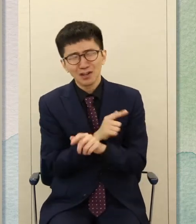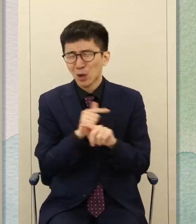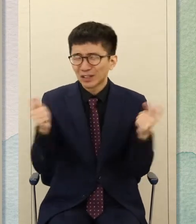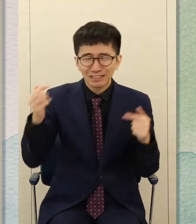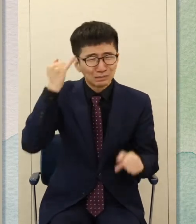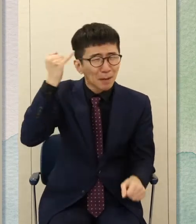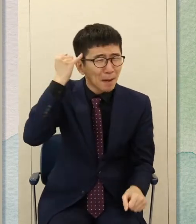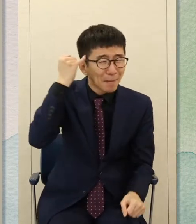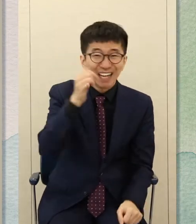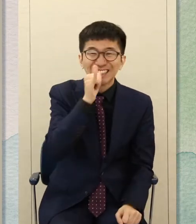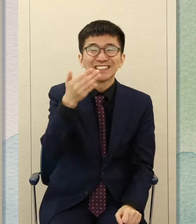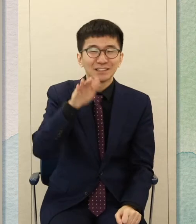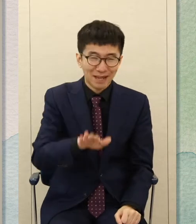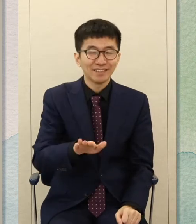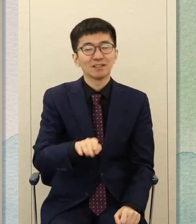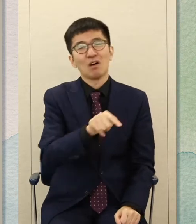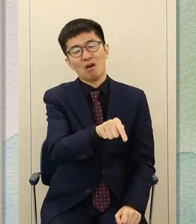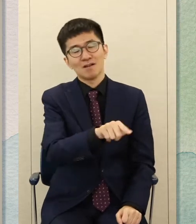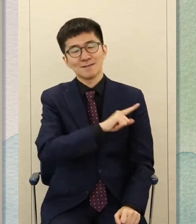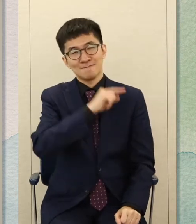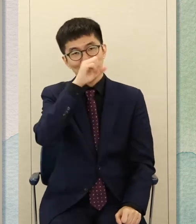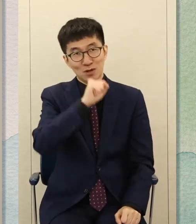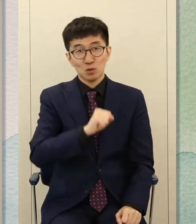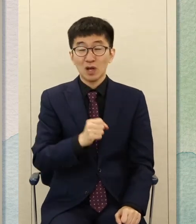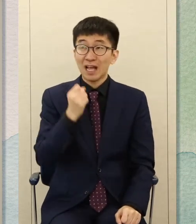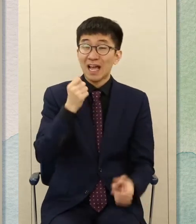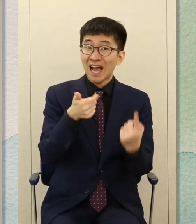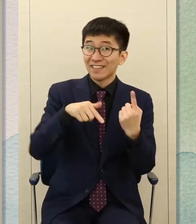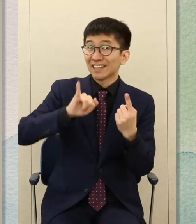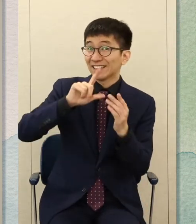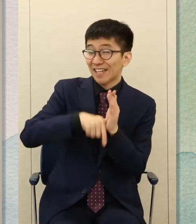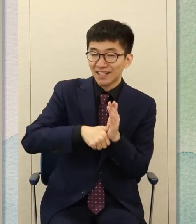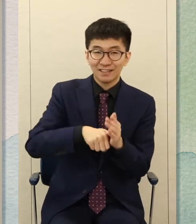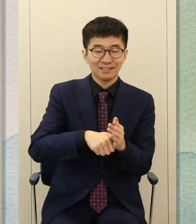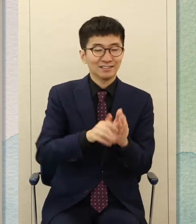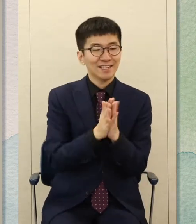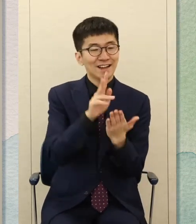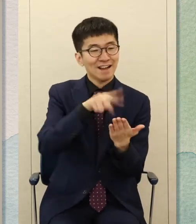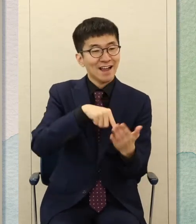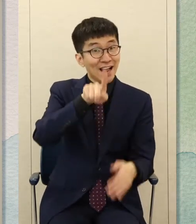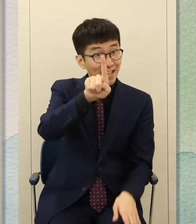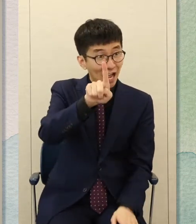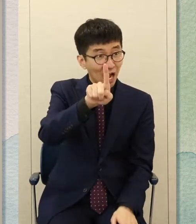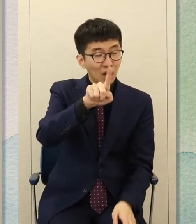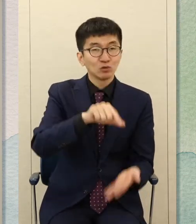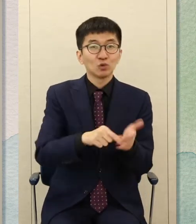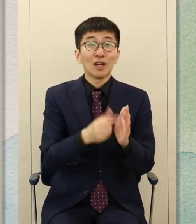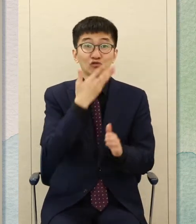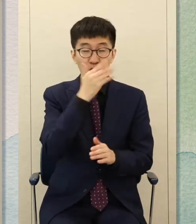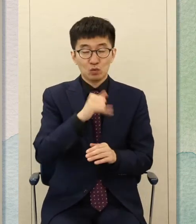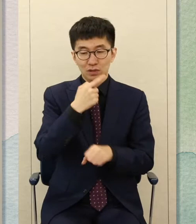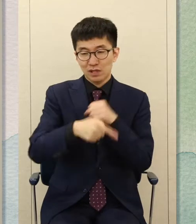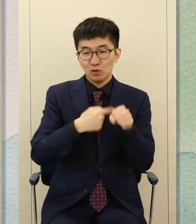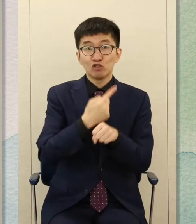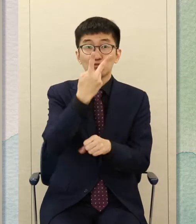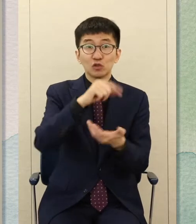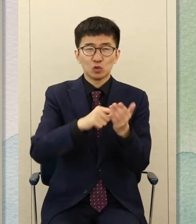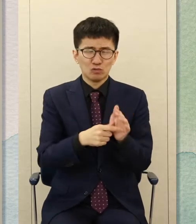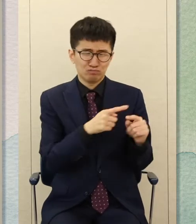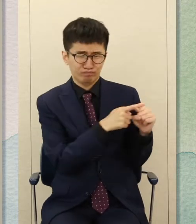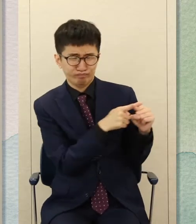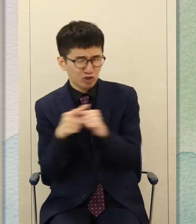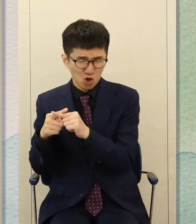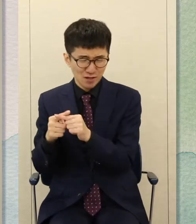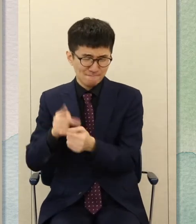되게 좋은 방법이고요. 뭐 한 학기에 한 책을 한 권 읽기 이런 것들도 예, 어쨌든 1년에 2권은 의무적으로